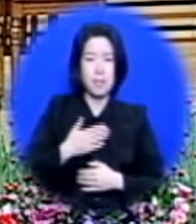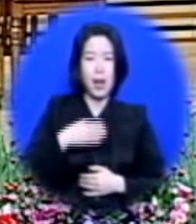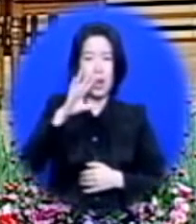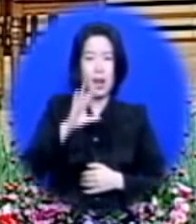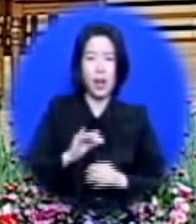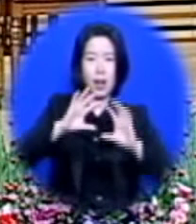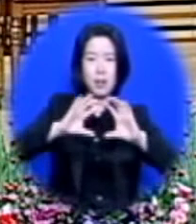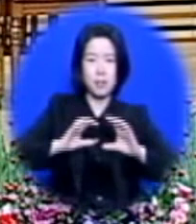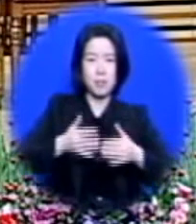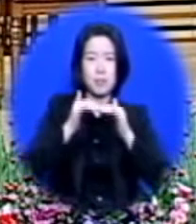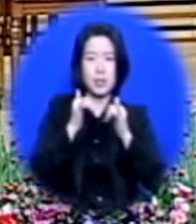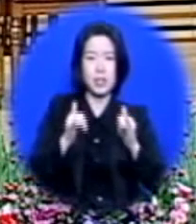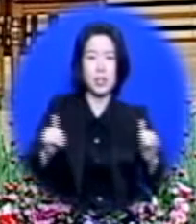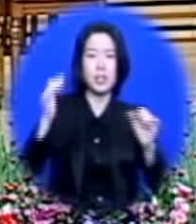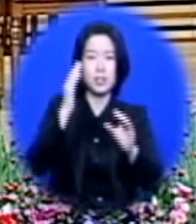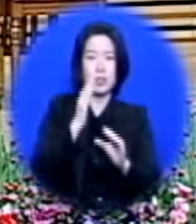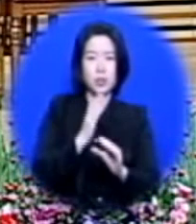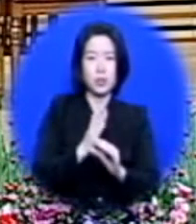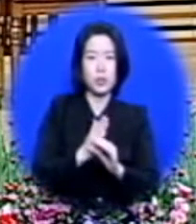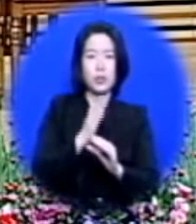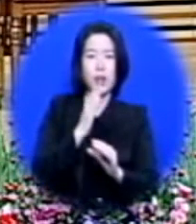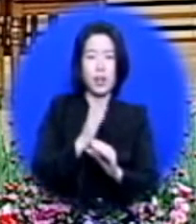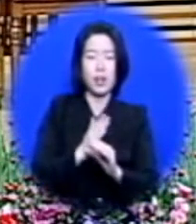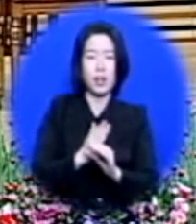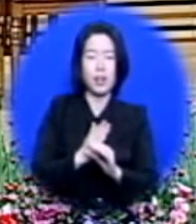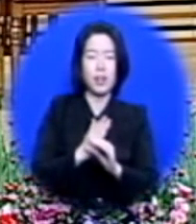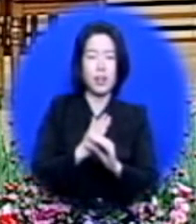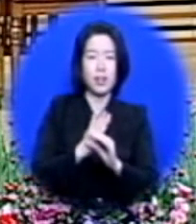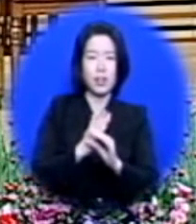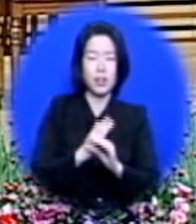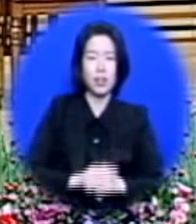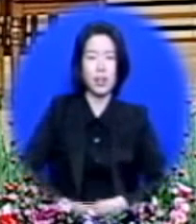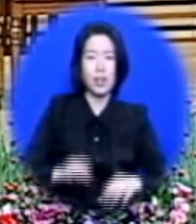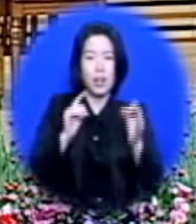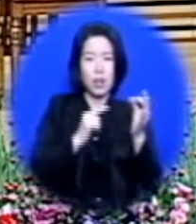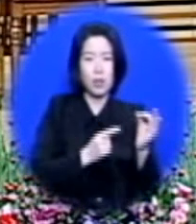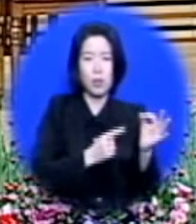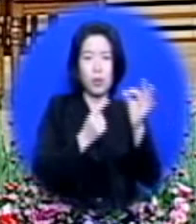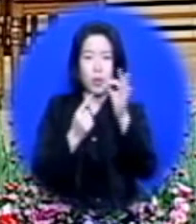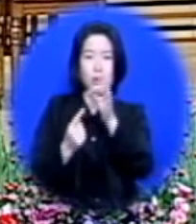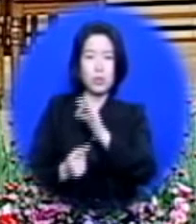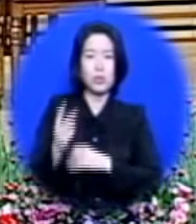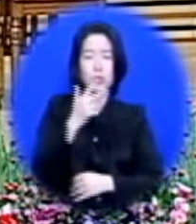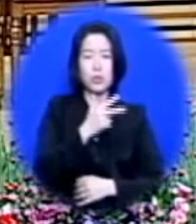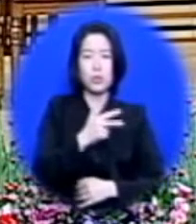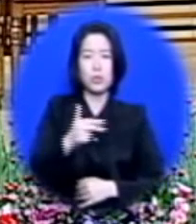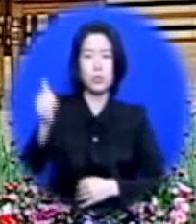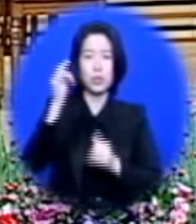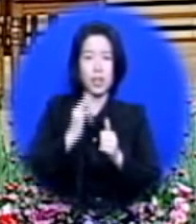아빠 2 주갤에 l 어